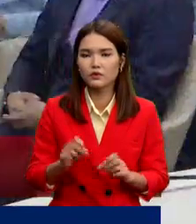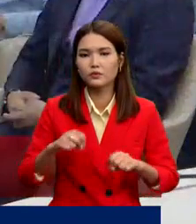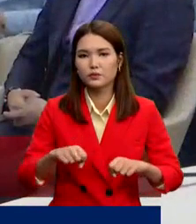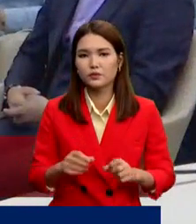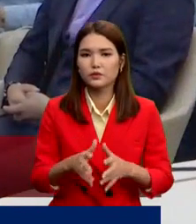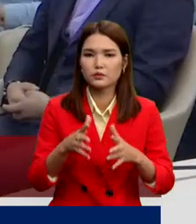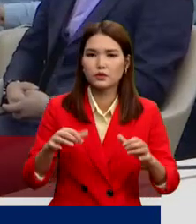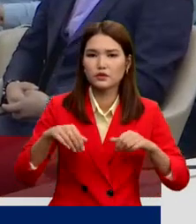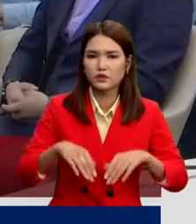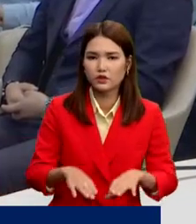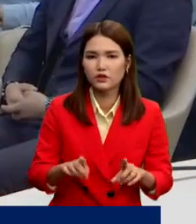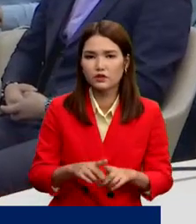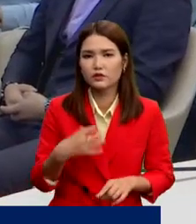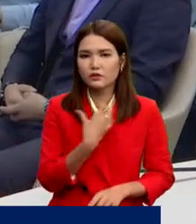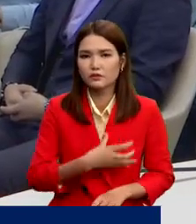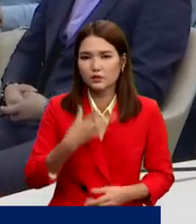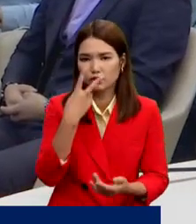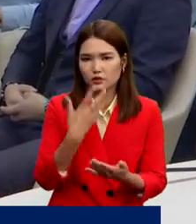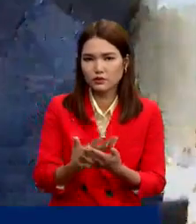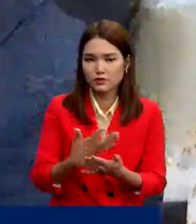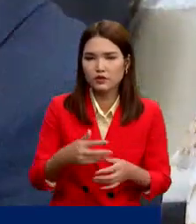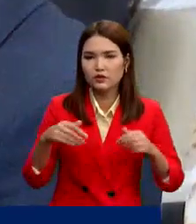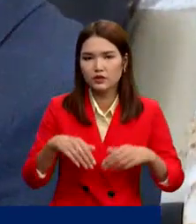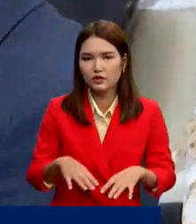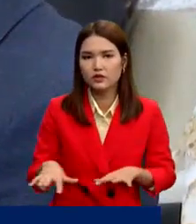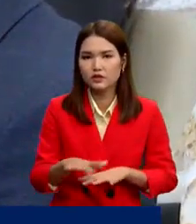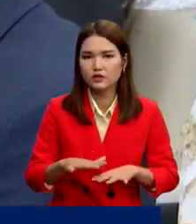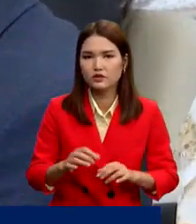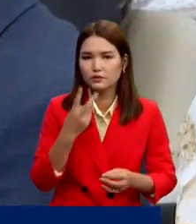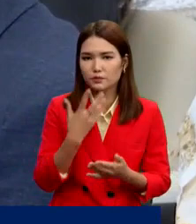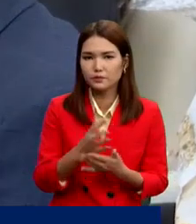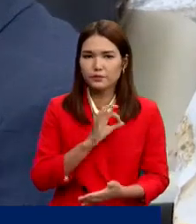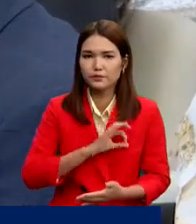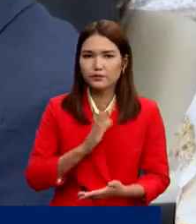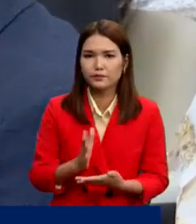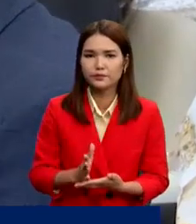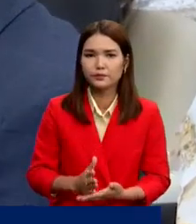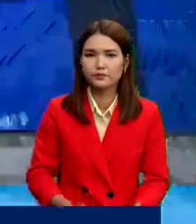ұсыну 11 қазанға дейін жалғасады. Арай Сүгірбай, Ерлан Сарманов, Атамекен, Бизнес арнасы.